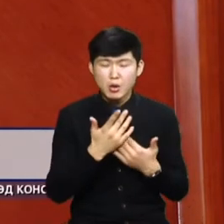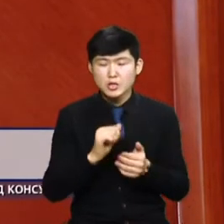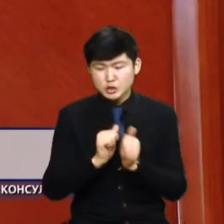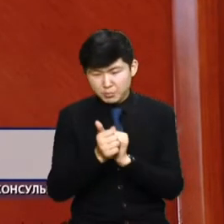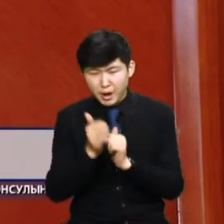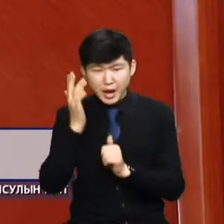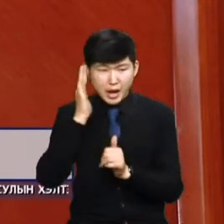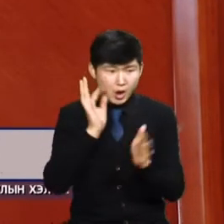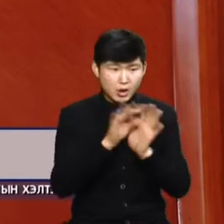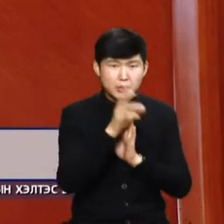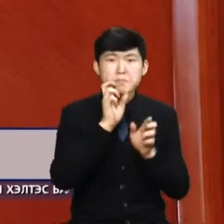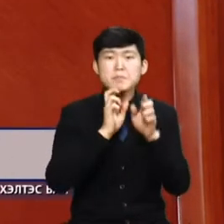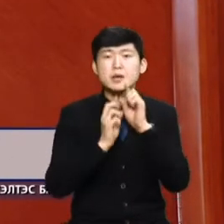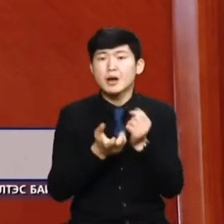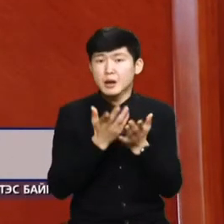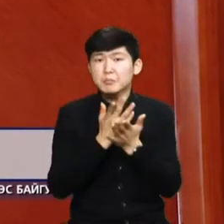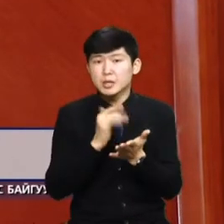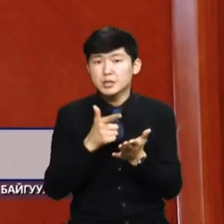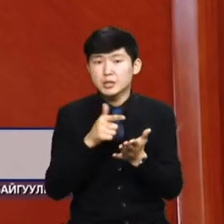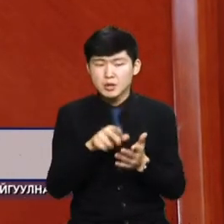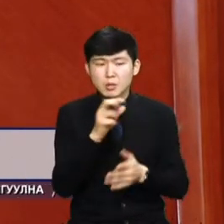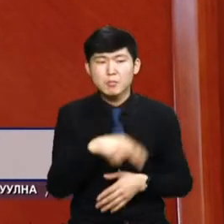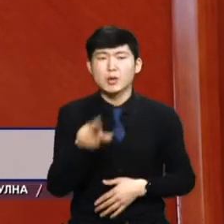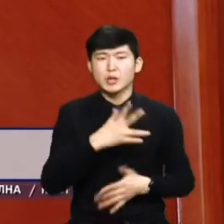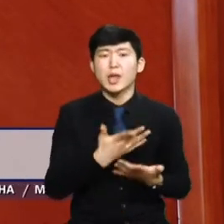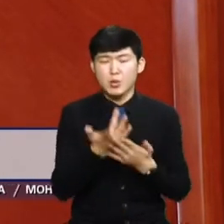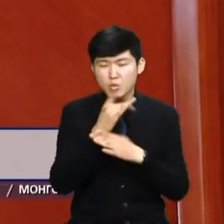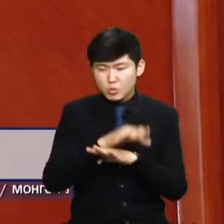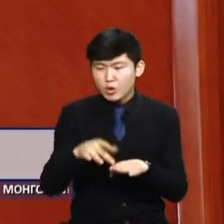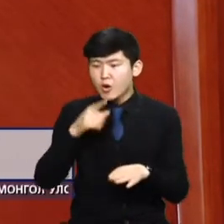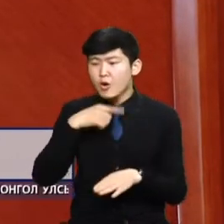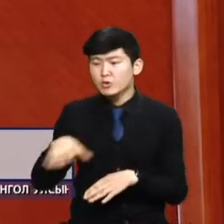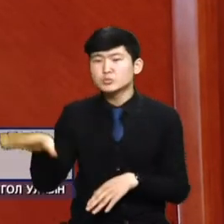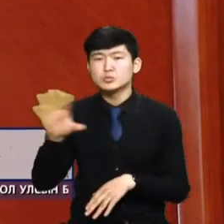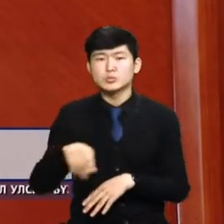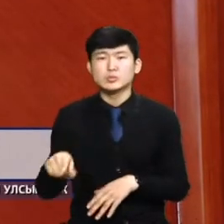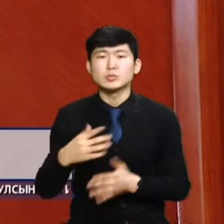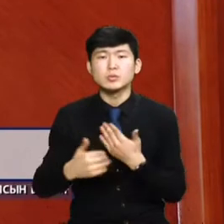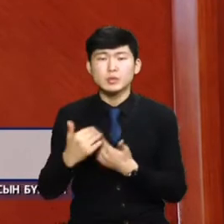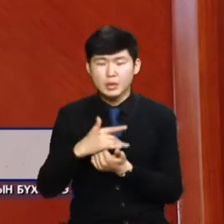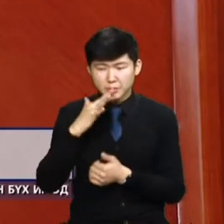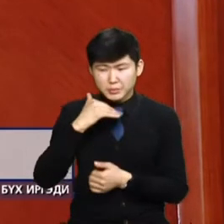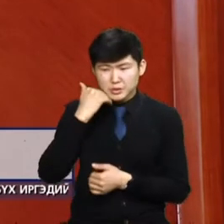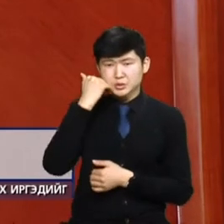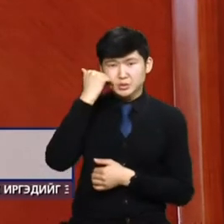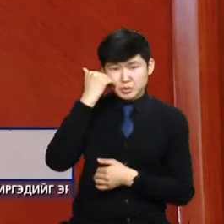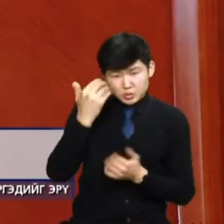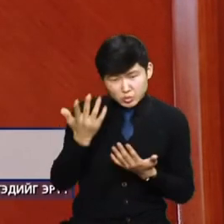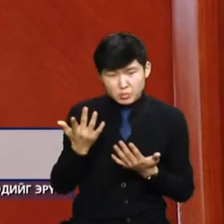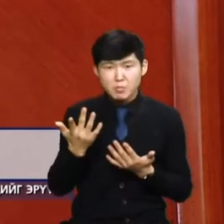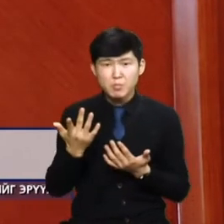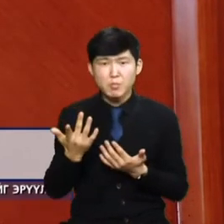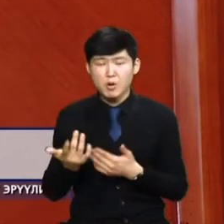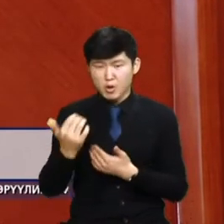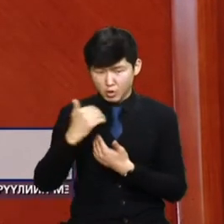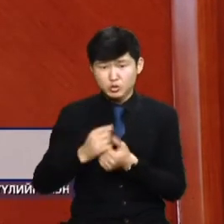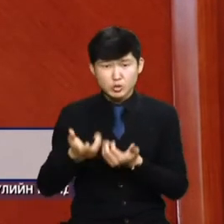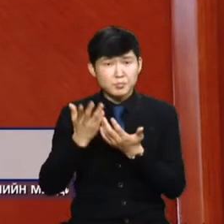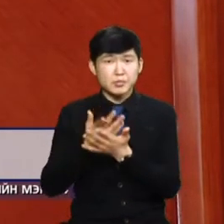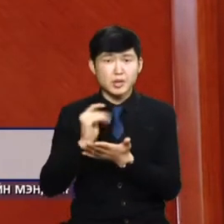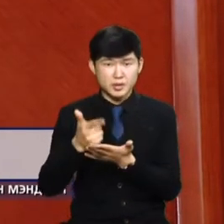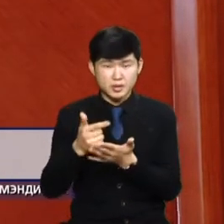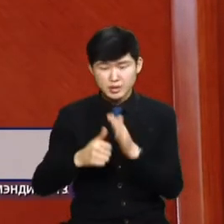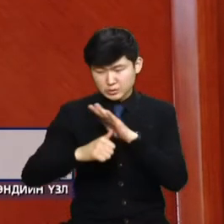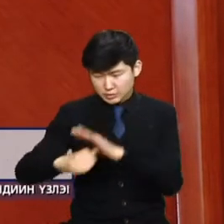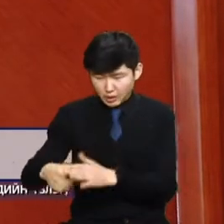болон спортын арга хэмжээнд орсон бэрхшээл учирддаг. За үүнээсээ болоод одоо өсвөр насны охтын дунд бол ийм ичимхэн гөнгөрсөн байдалд оролцдог.